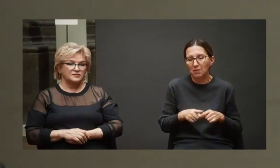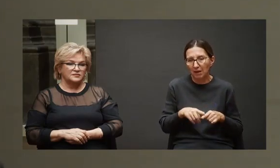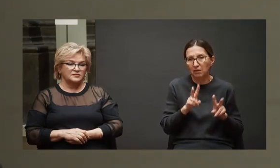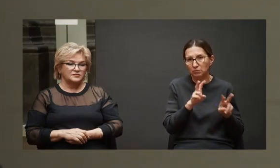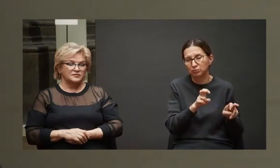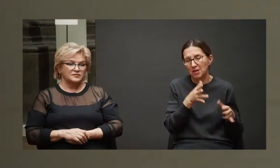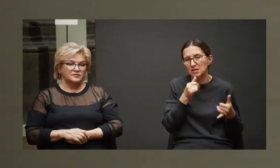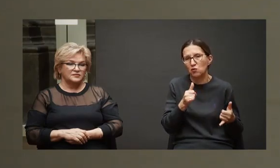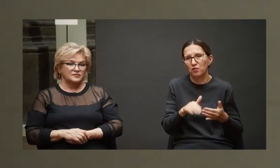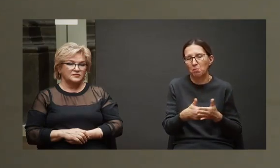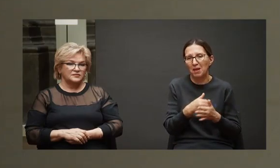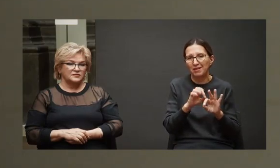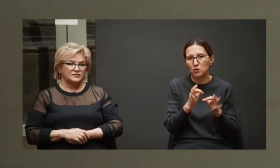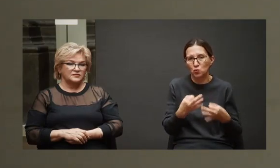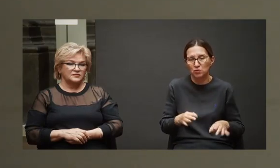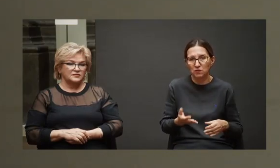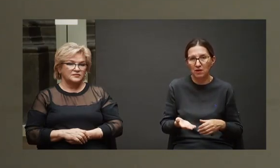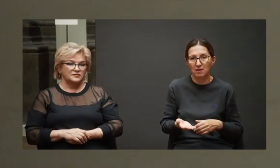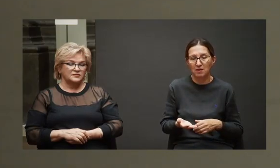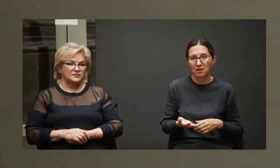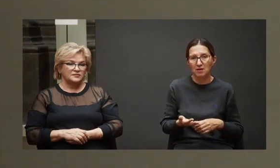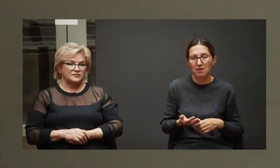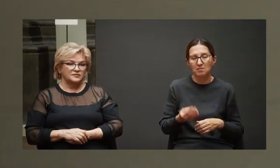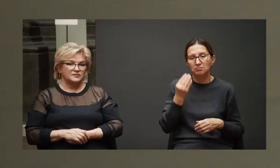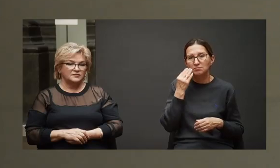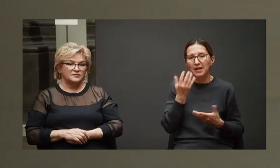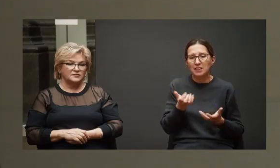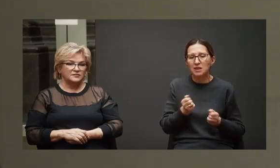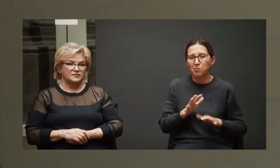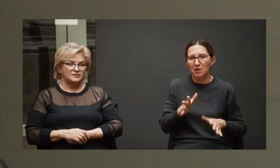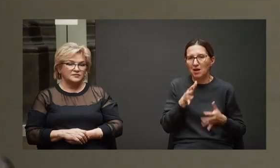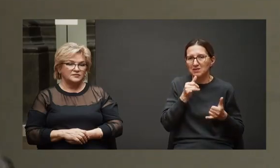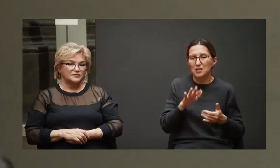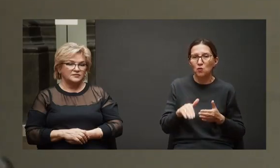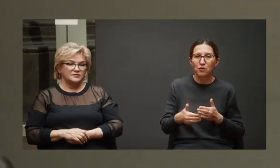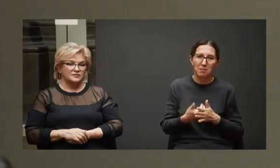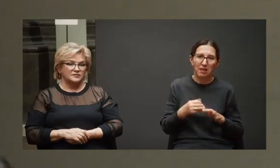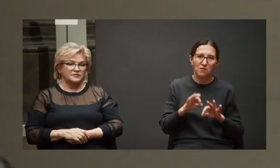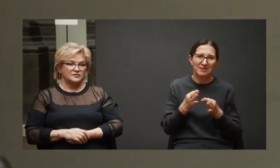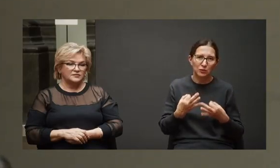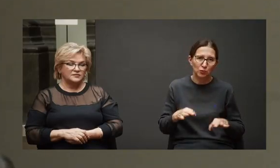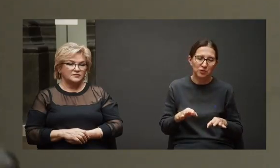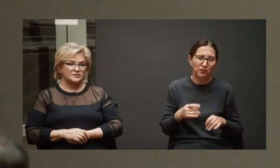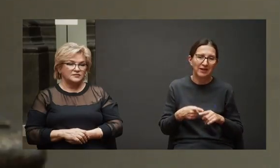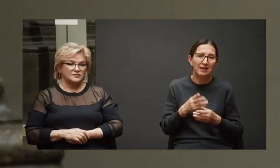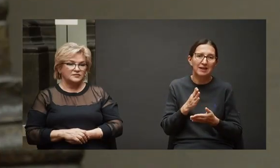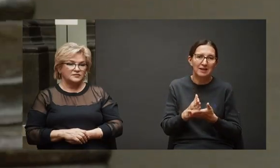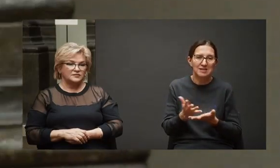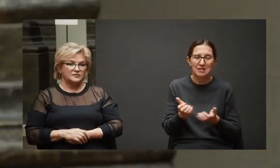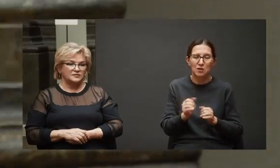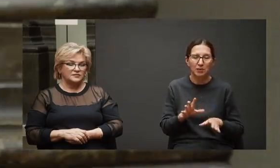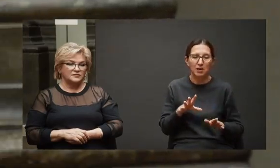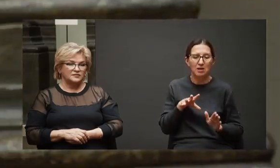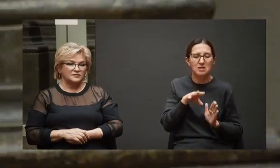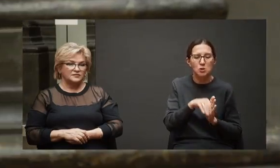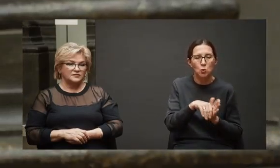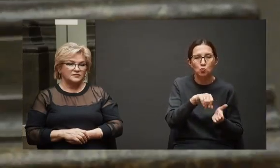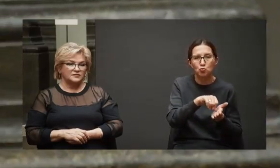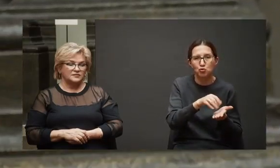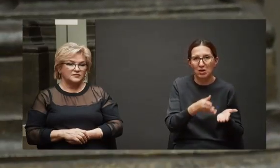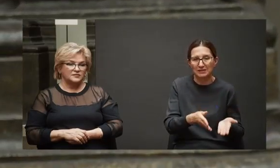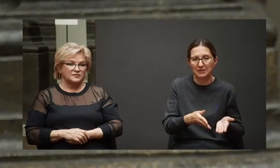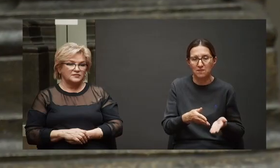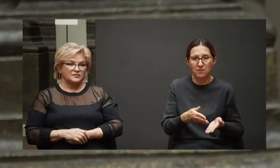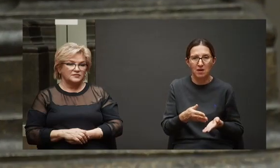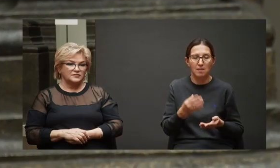искусство современное. В этом смысле непринятие современного искусства есть непринятие соучастия.